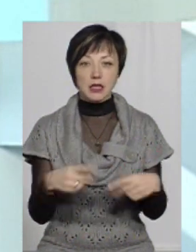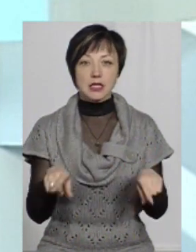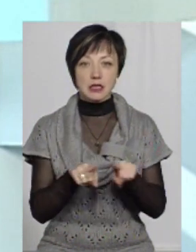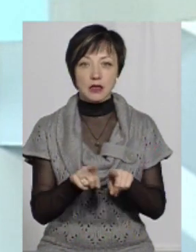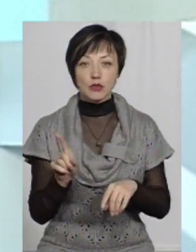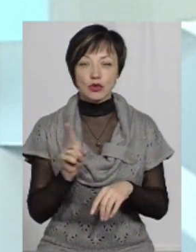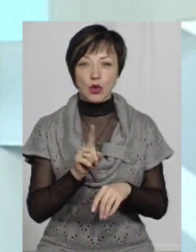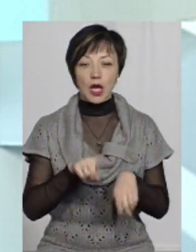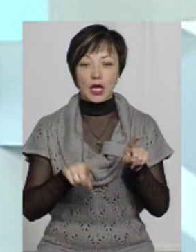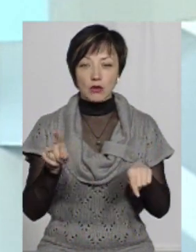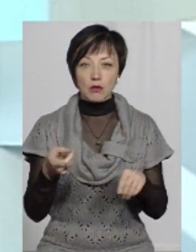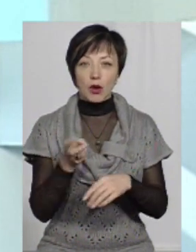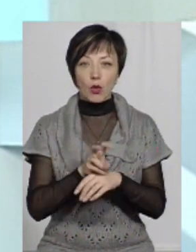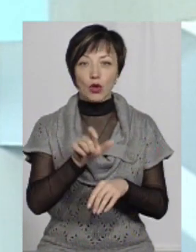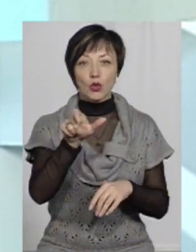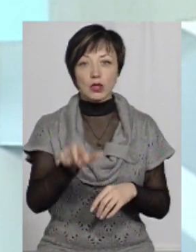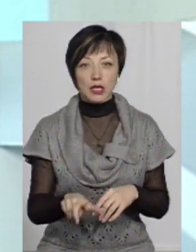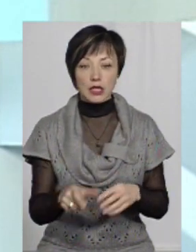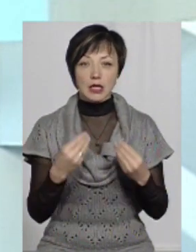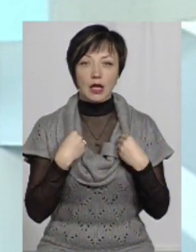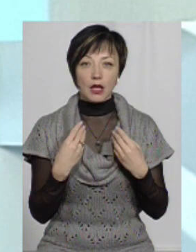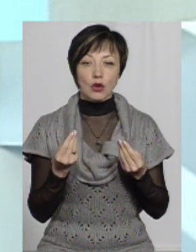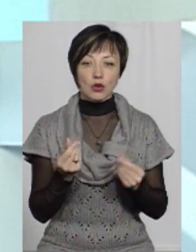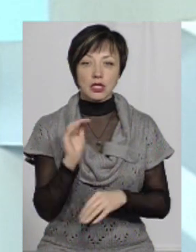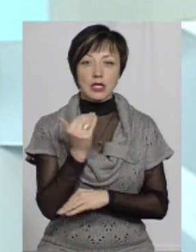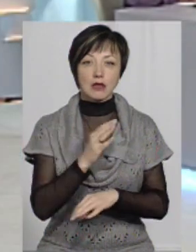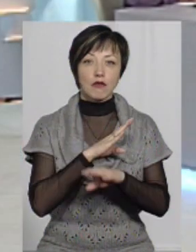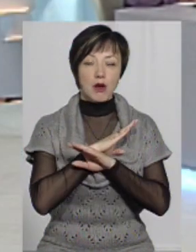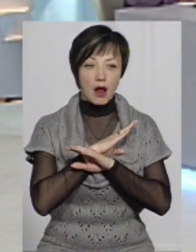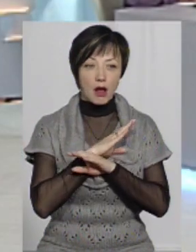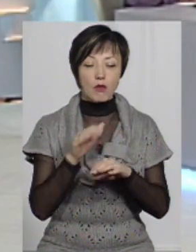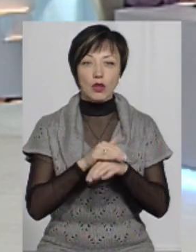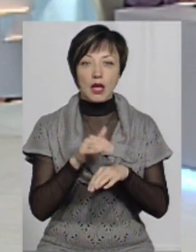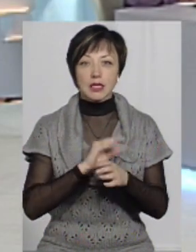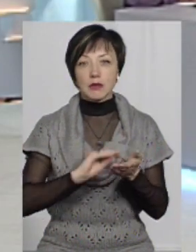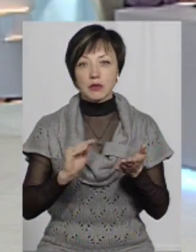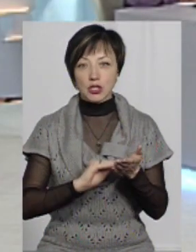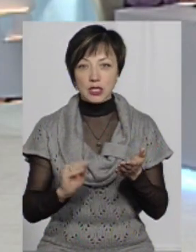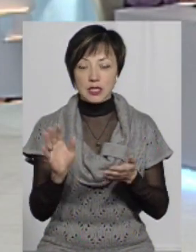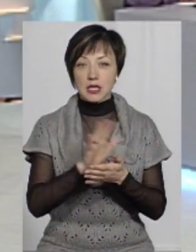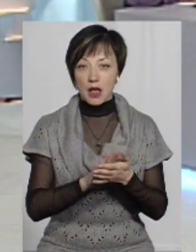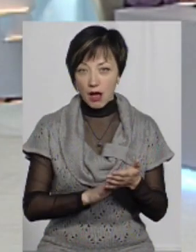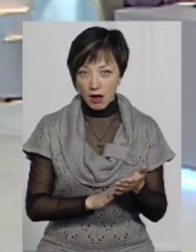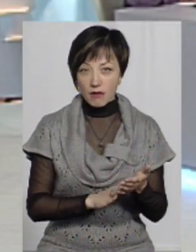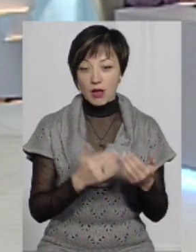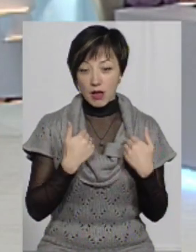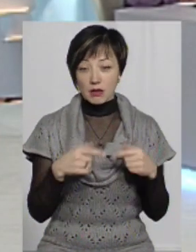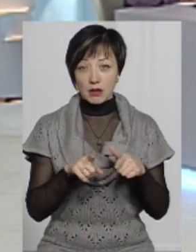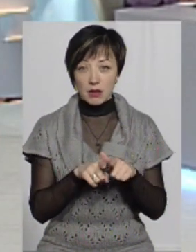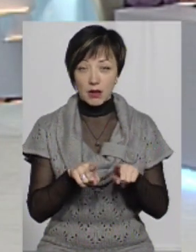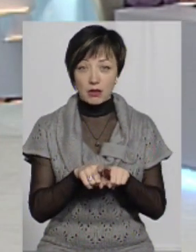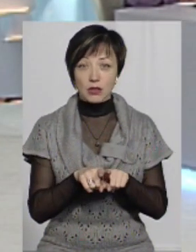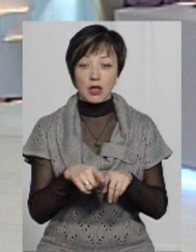що іноді приходить людина, дайте гроші, дитина вмирає, будь ласка, напишіть на нас заяву, що я